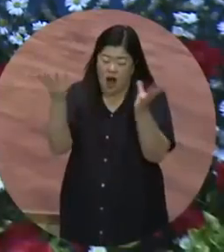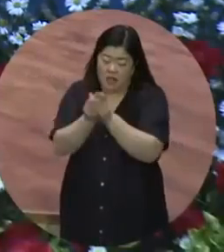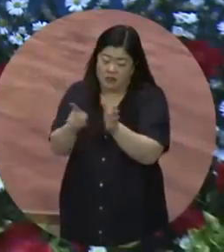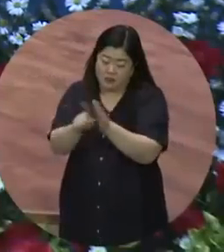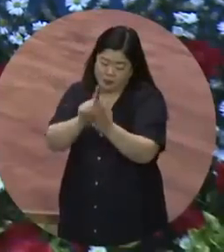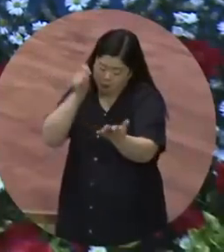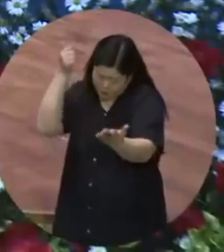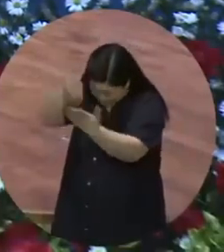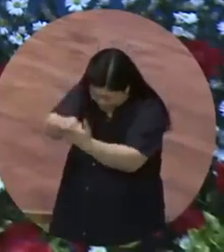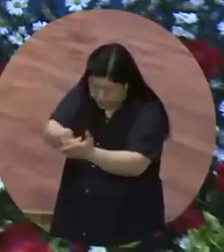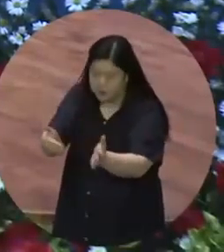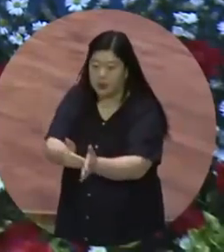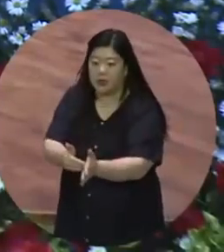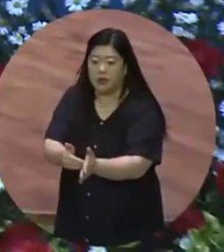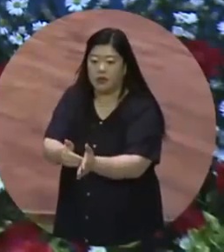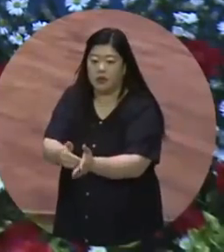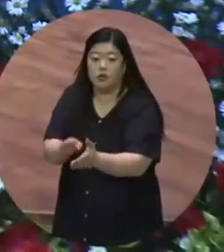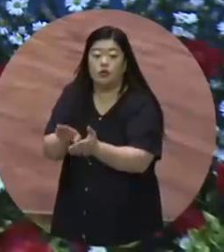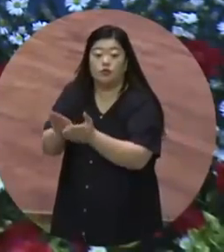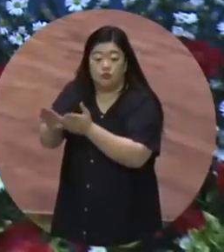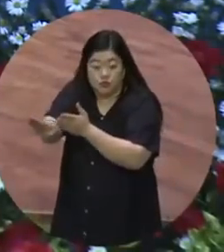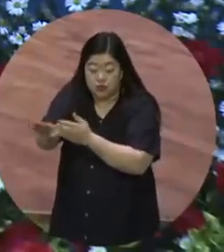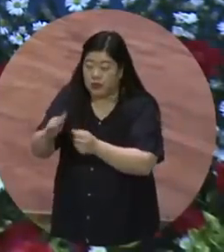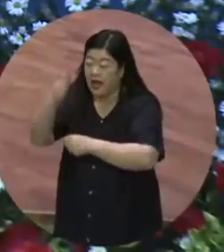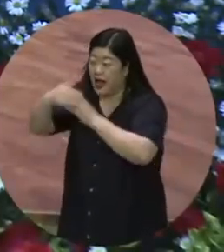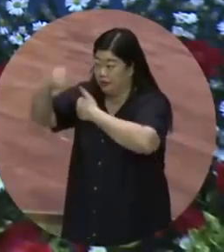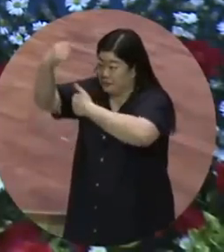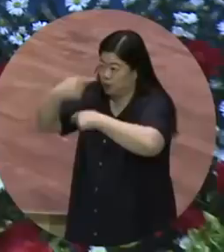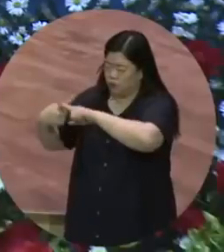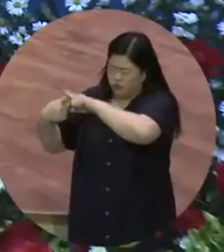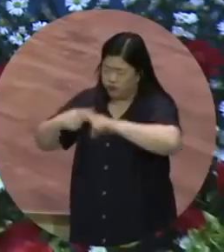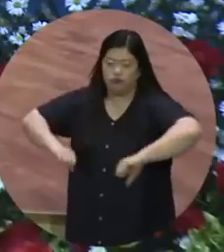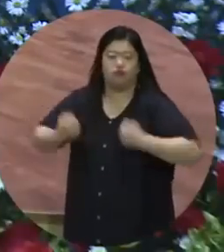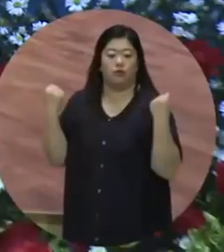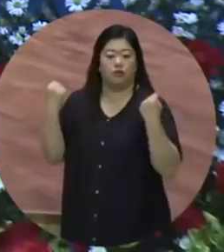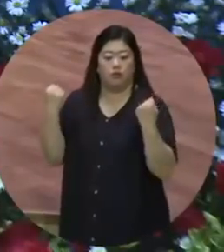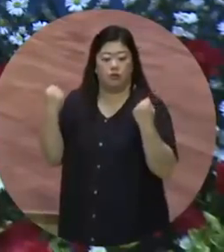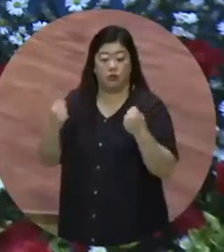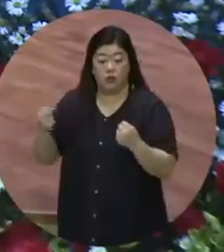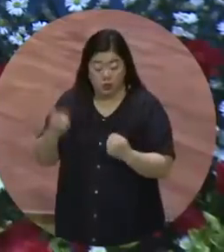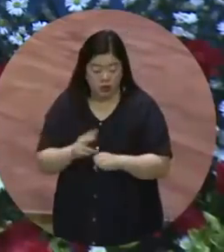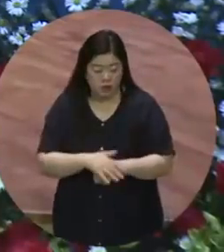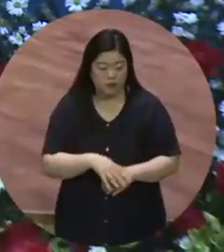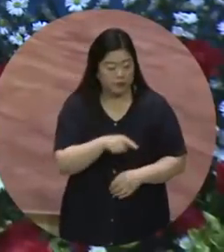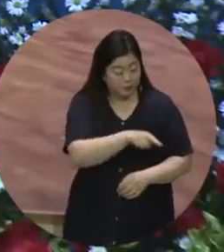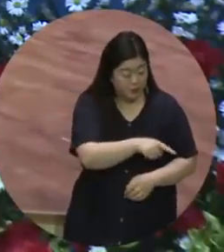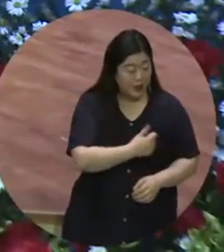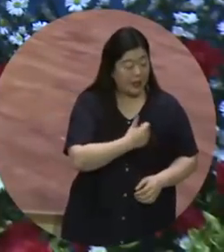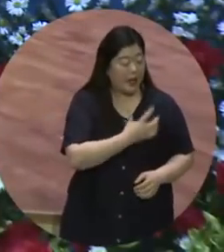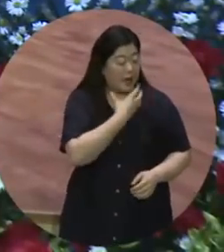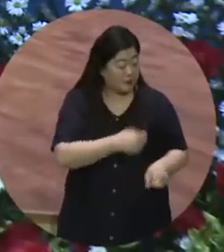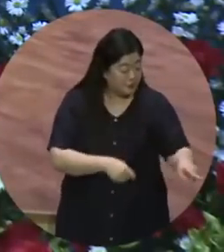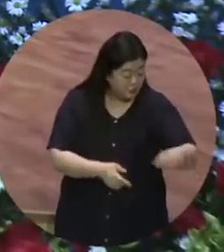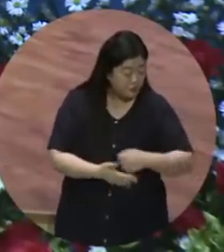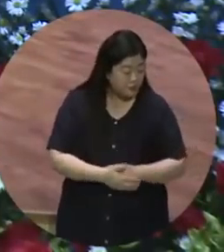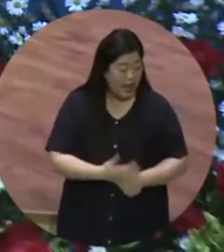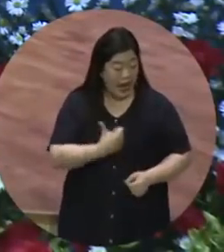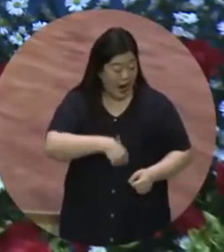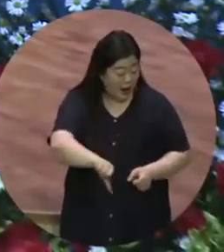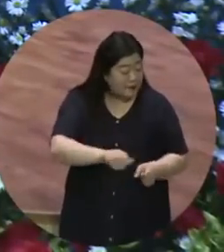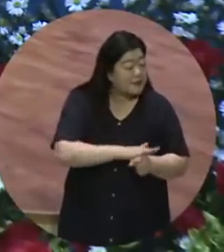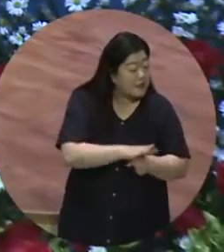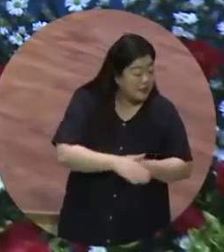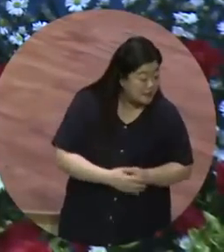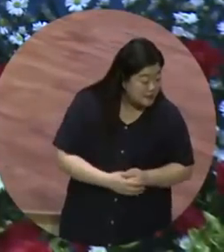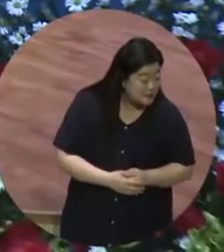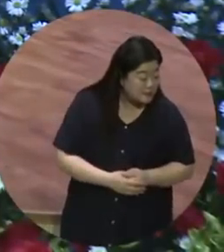거침없이 그대로 순종하는 모습을 볼 수가 있습니다. 왜? 하나님이 전능하지 믿었기 때문에. 죽여도 살